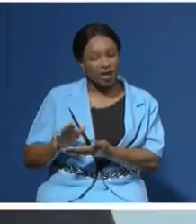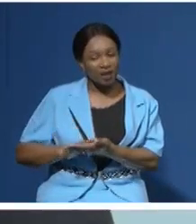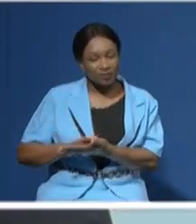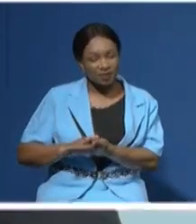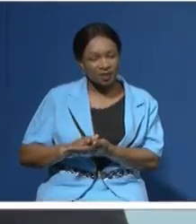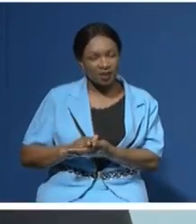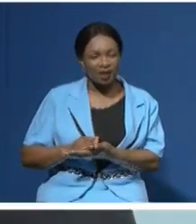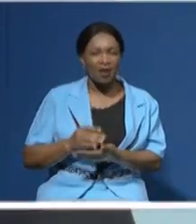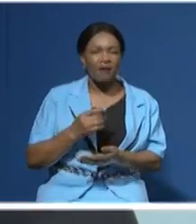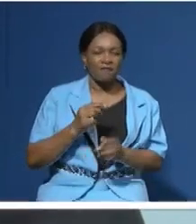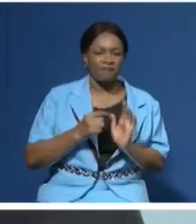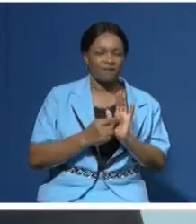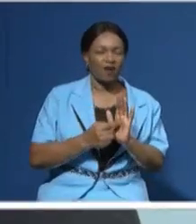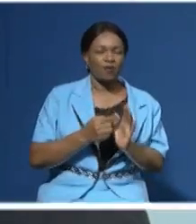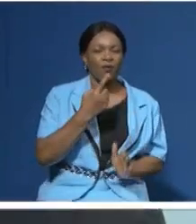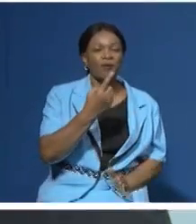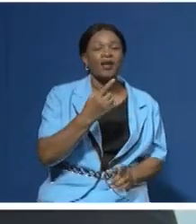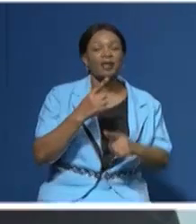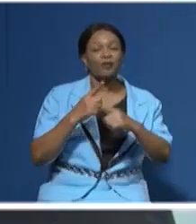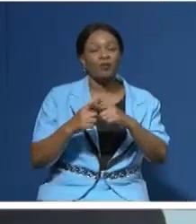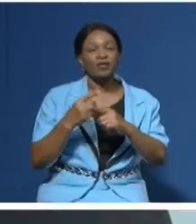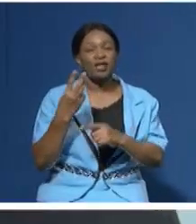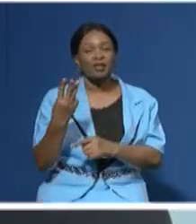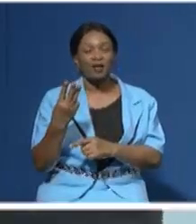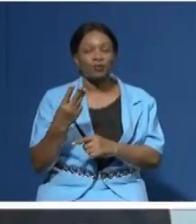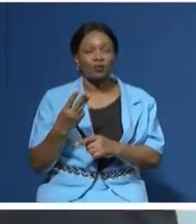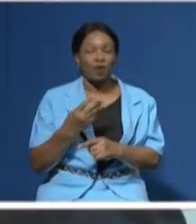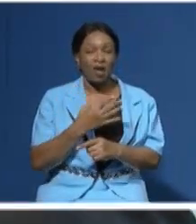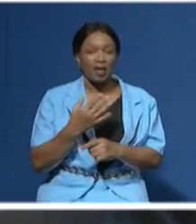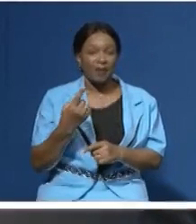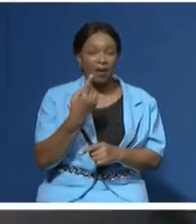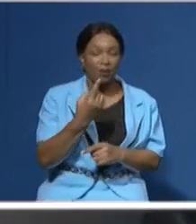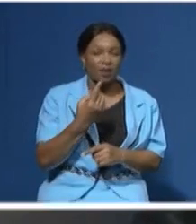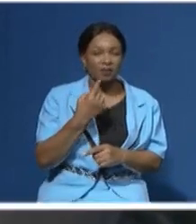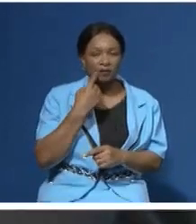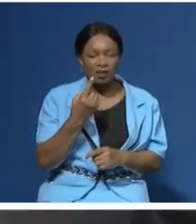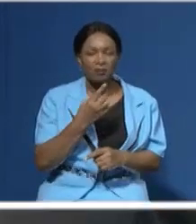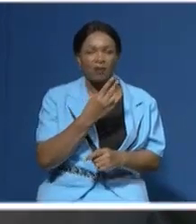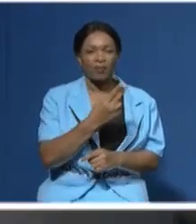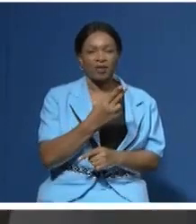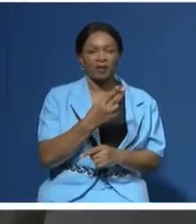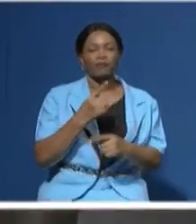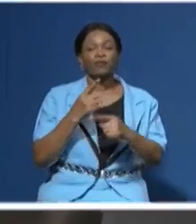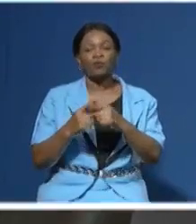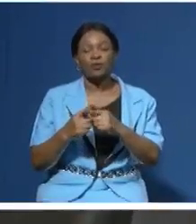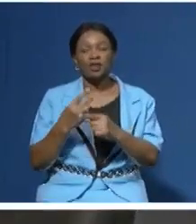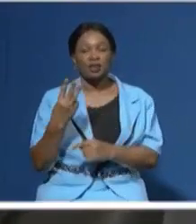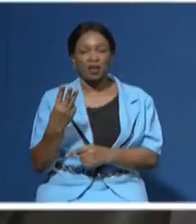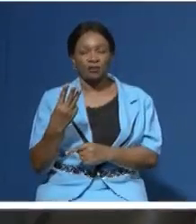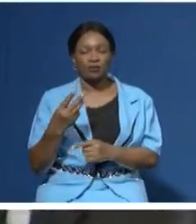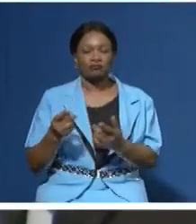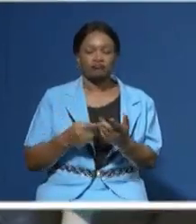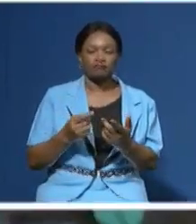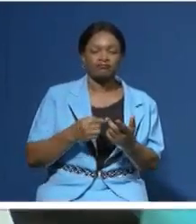nikisema 2 jumlisha 3, ile namba ya kwanza ni mahali ambapo upo. Kwa hiyo 2 ni hapa, jumlisha 3. Kwa hiyo anahesabu